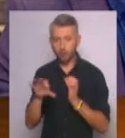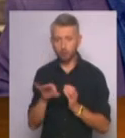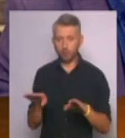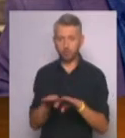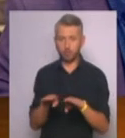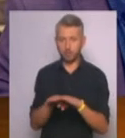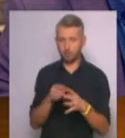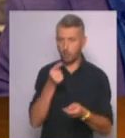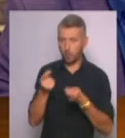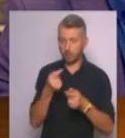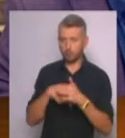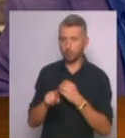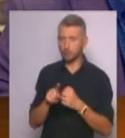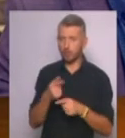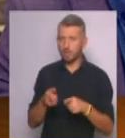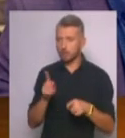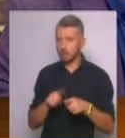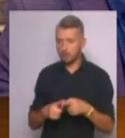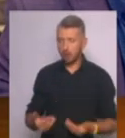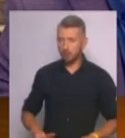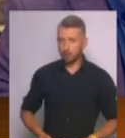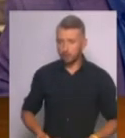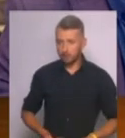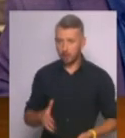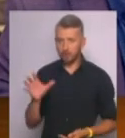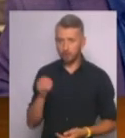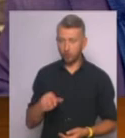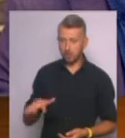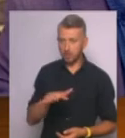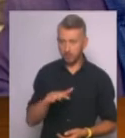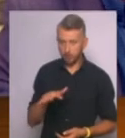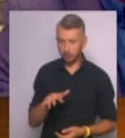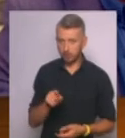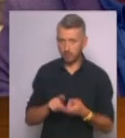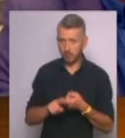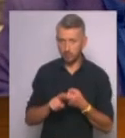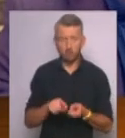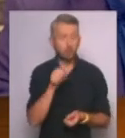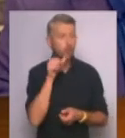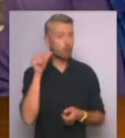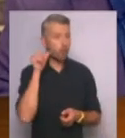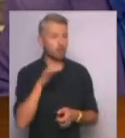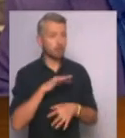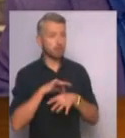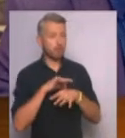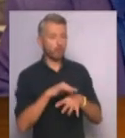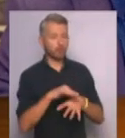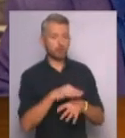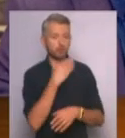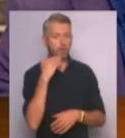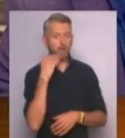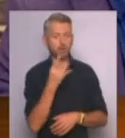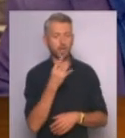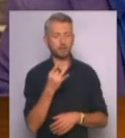подібних нюансів. Тому що дійсно це життя всього масиву, від цього залежить. Так. Минулому році проводилися